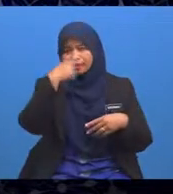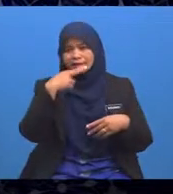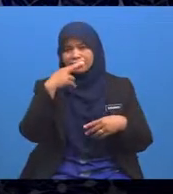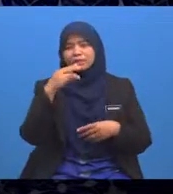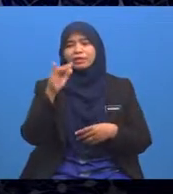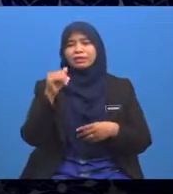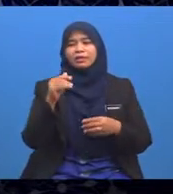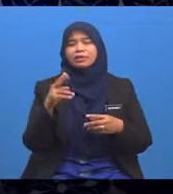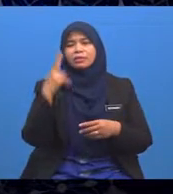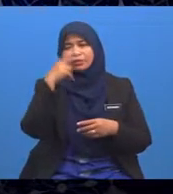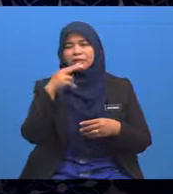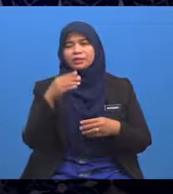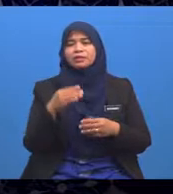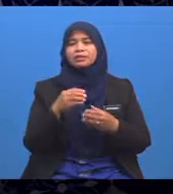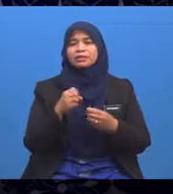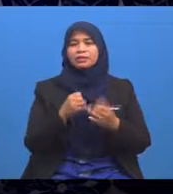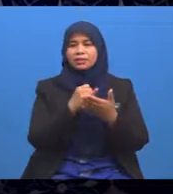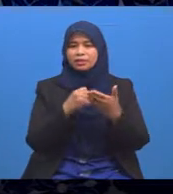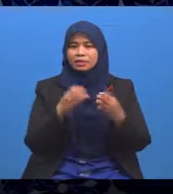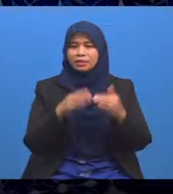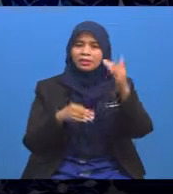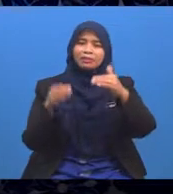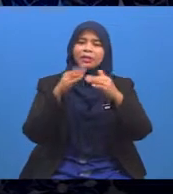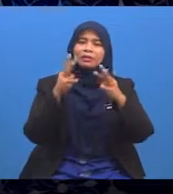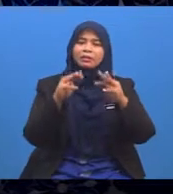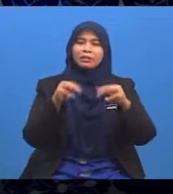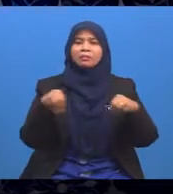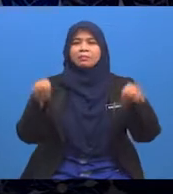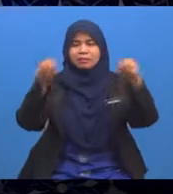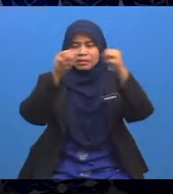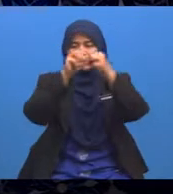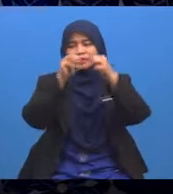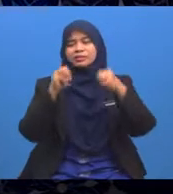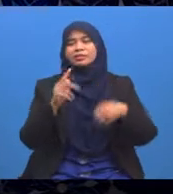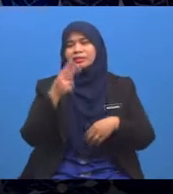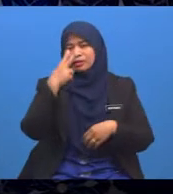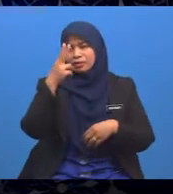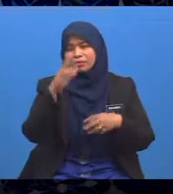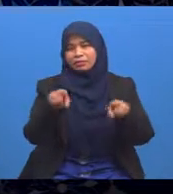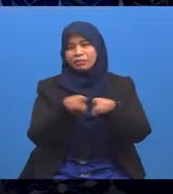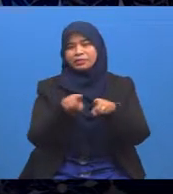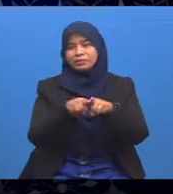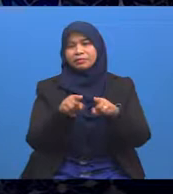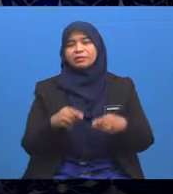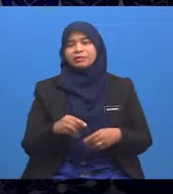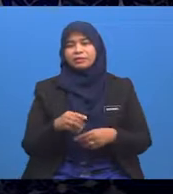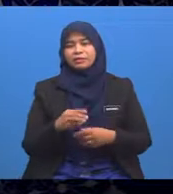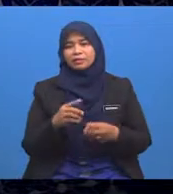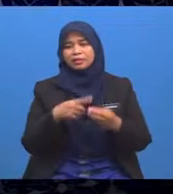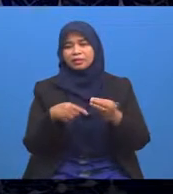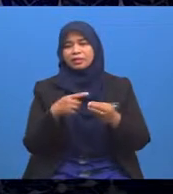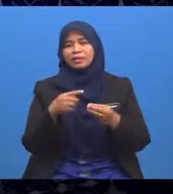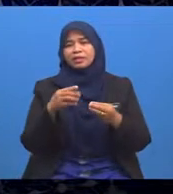yang menghiasi seni bina masjid. Mari kita baca bersama-sama teks berkaitan dekorasi